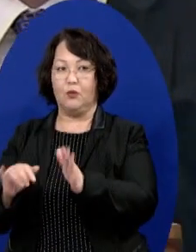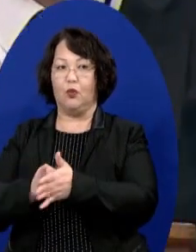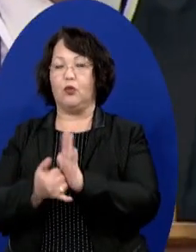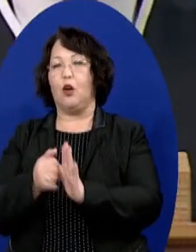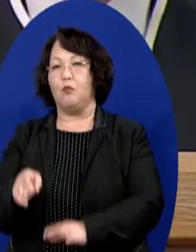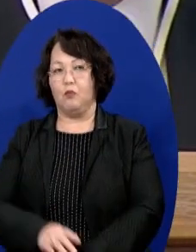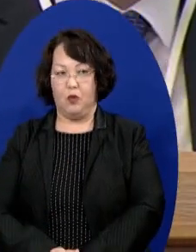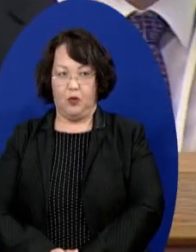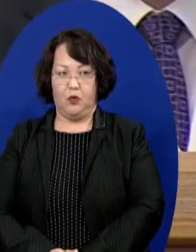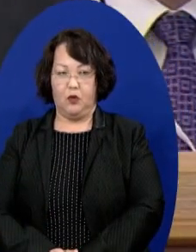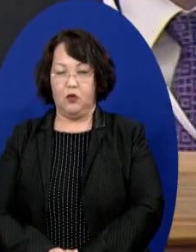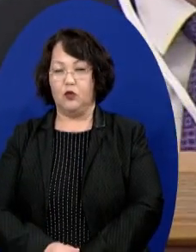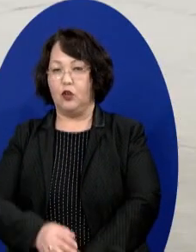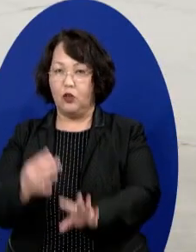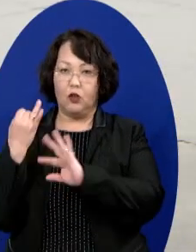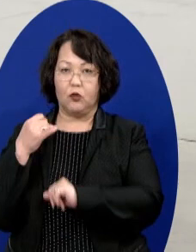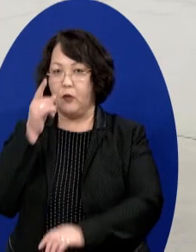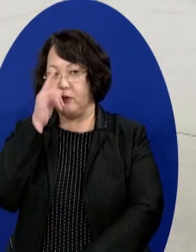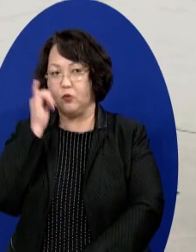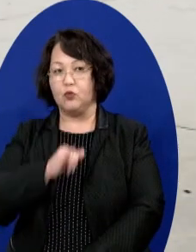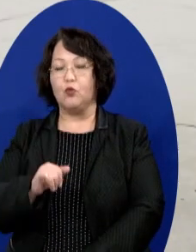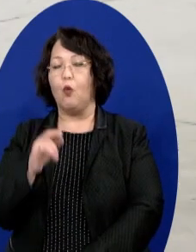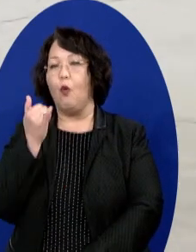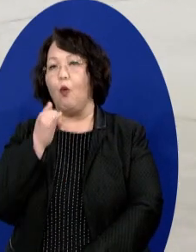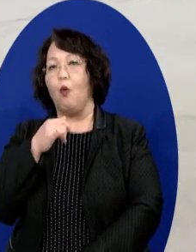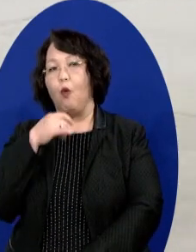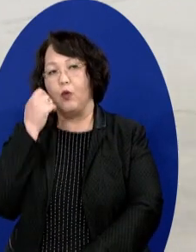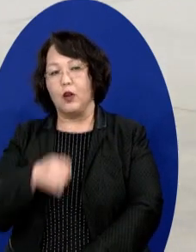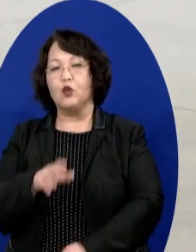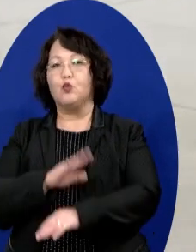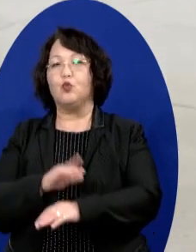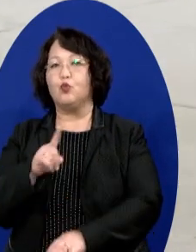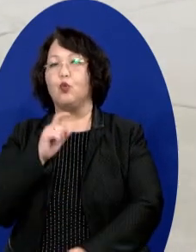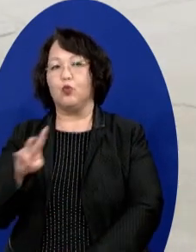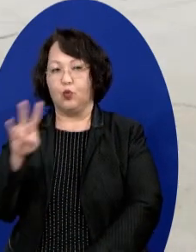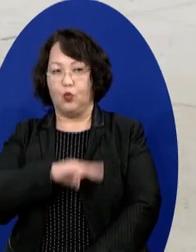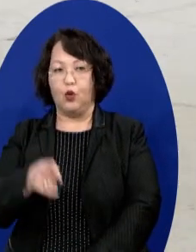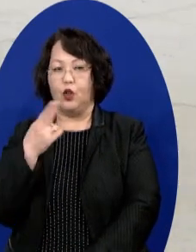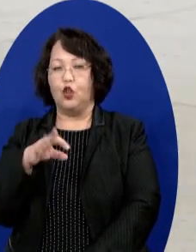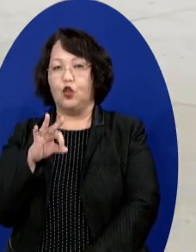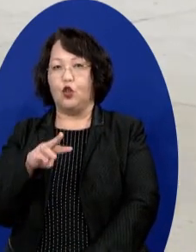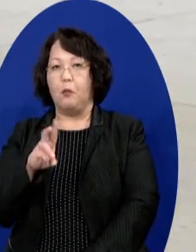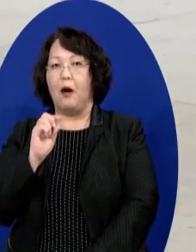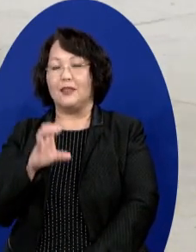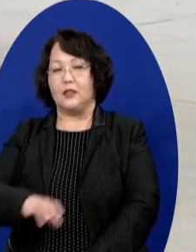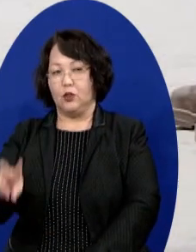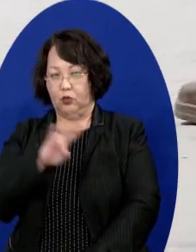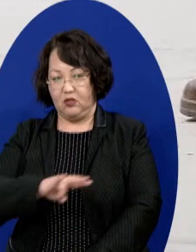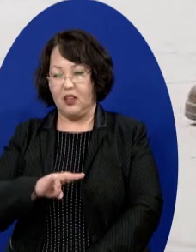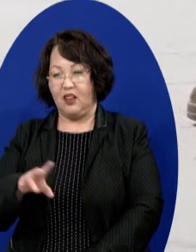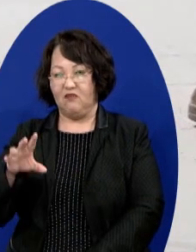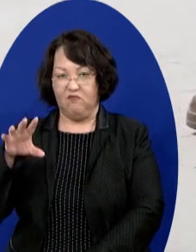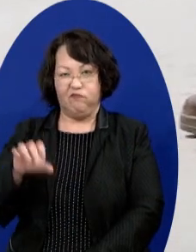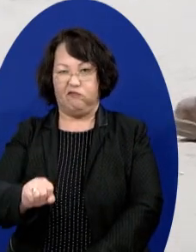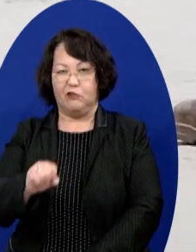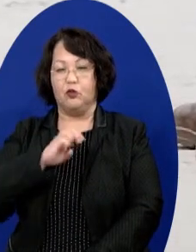байна. За өнгөрсөн 7 хоногт Орсын холбооны улс Украины зүүн хязгаар Донбасста хяналтаа тогтоохын төлөө өргөн цар хүрээгээр давшилт эхлүүлсэн. Америк